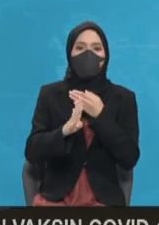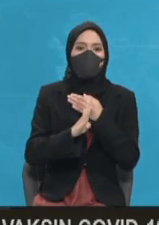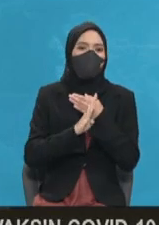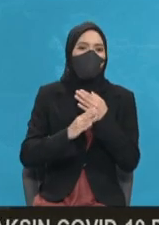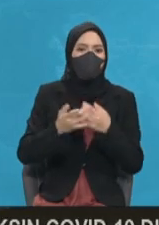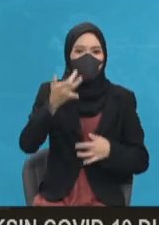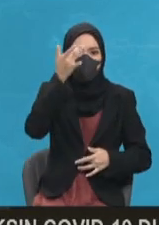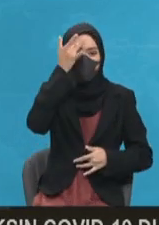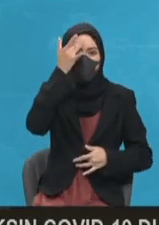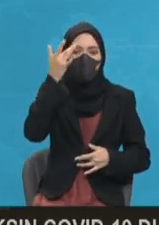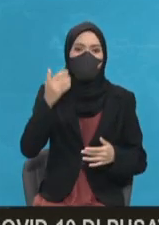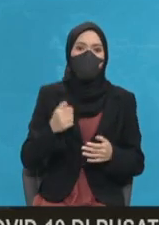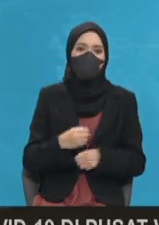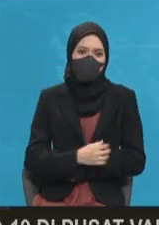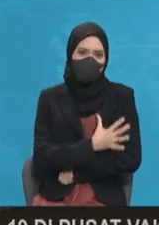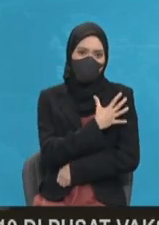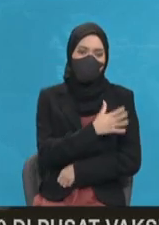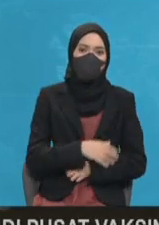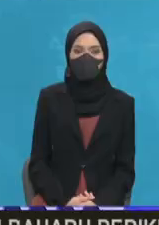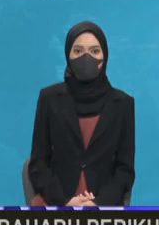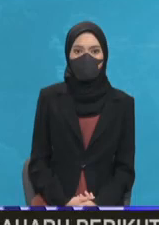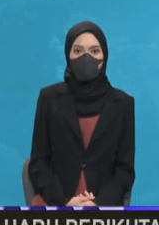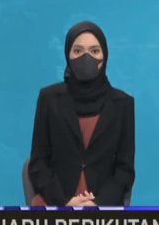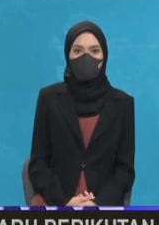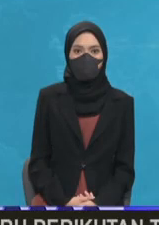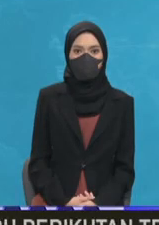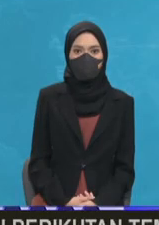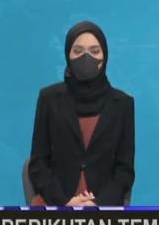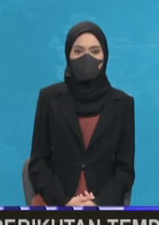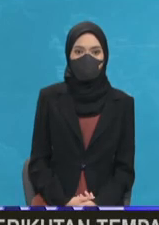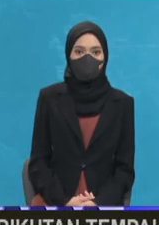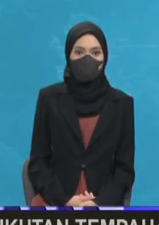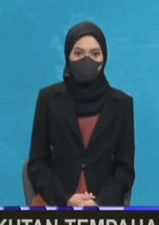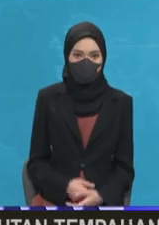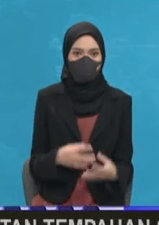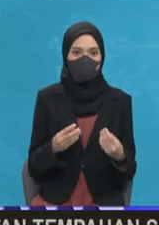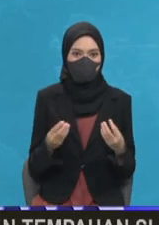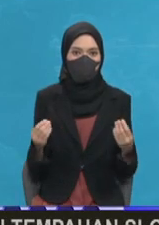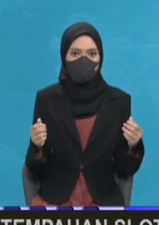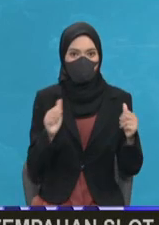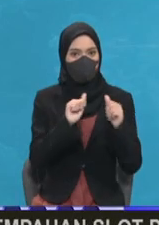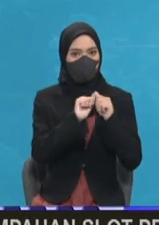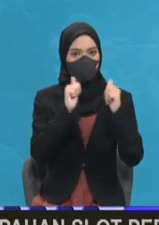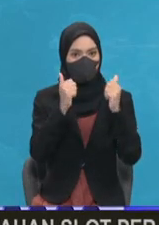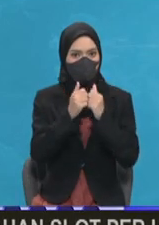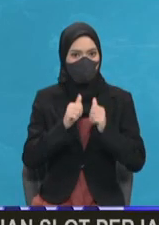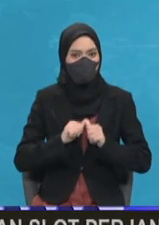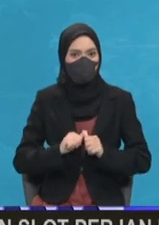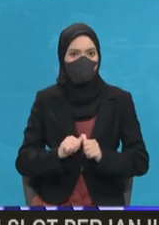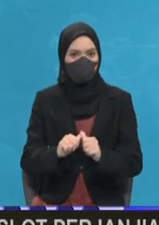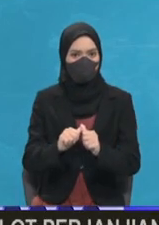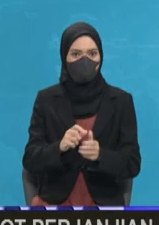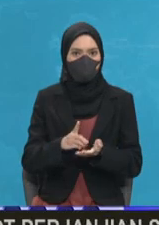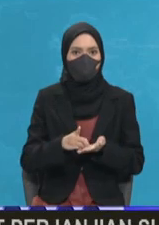jerawat ngomong jorok di berbagai pihak terus memberikan sumbangan kepada